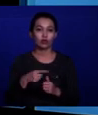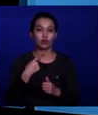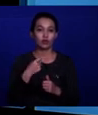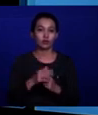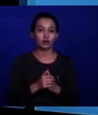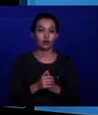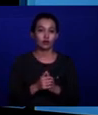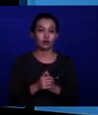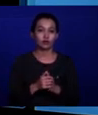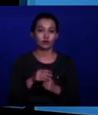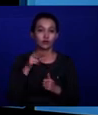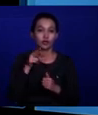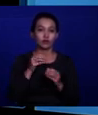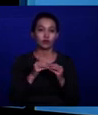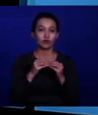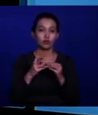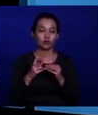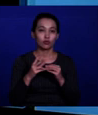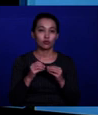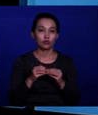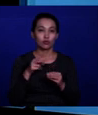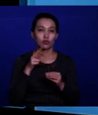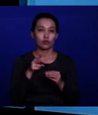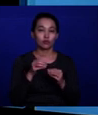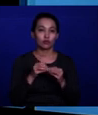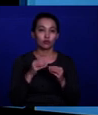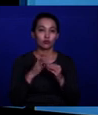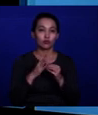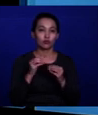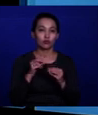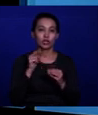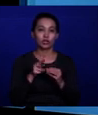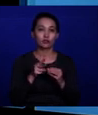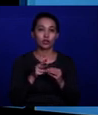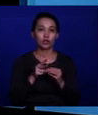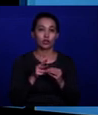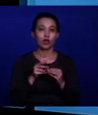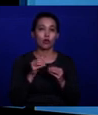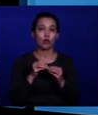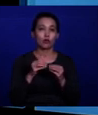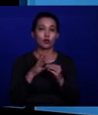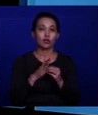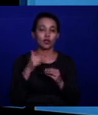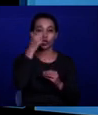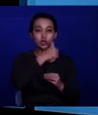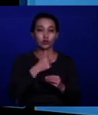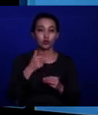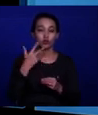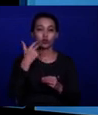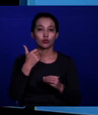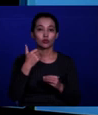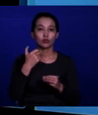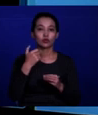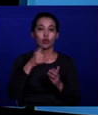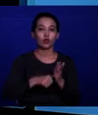Masalan, 2013-2014-2015 yillar 365